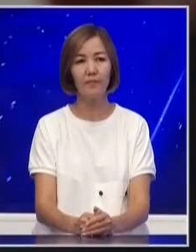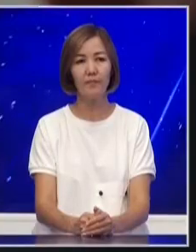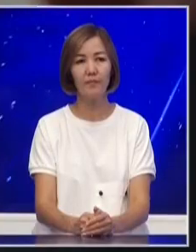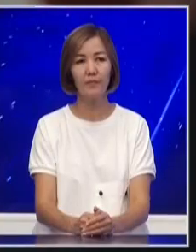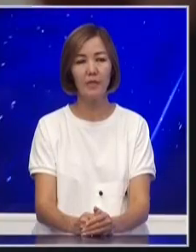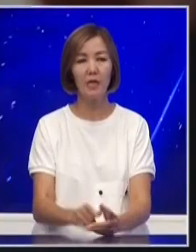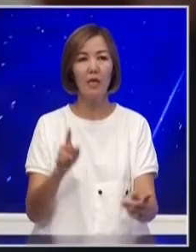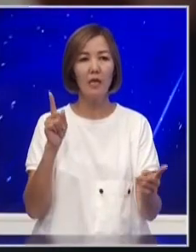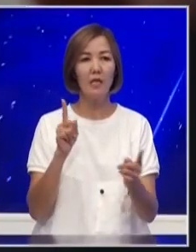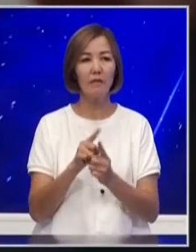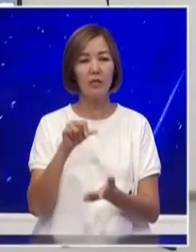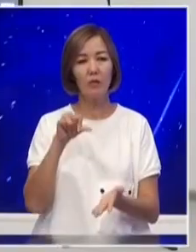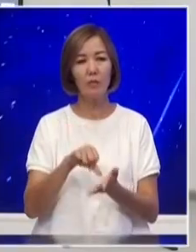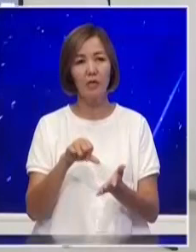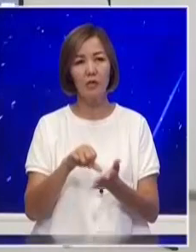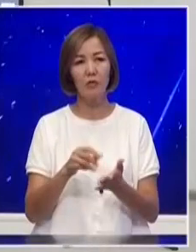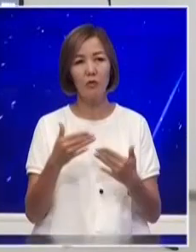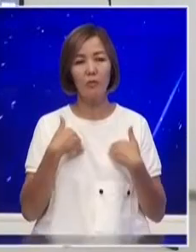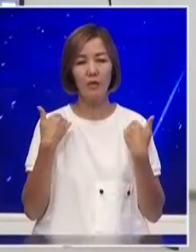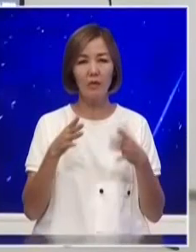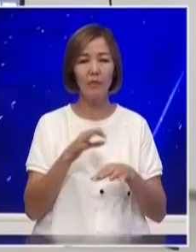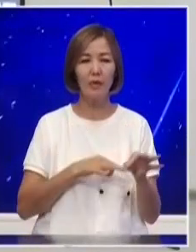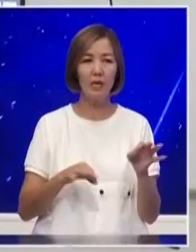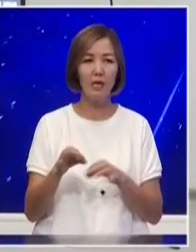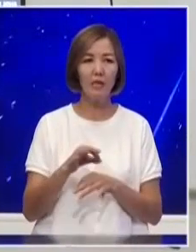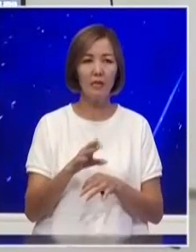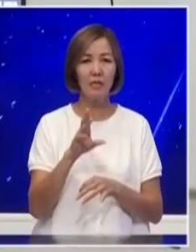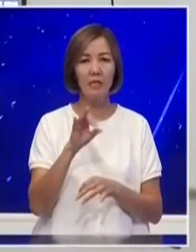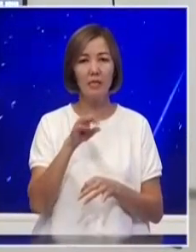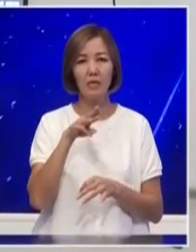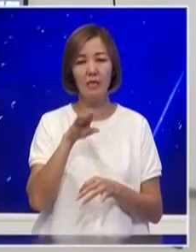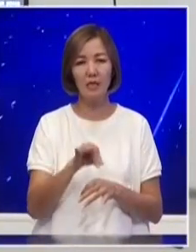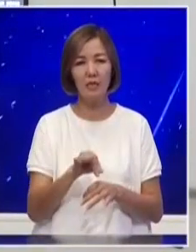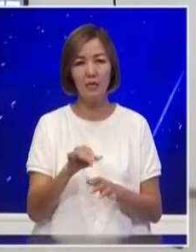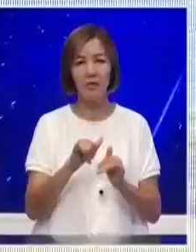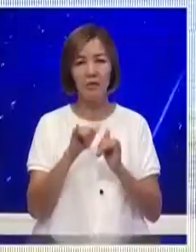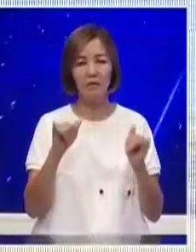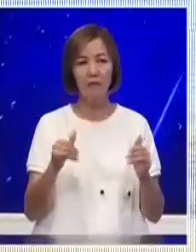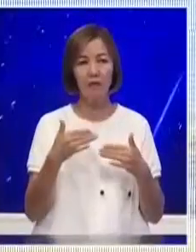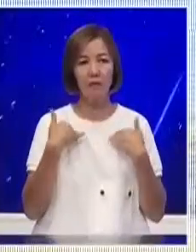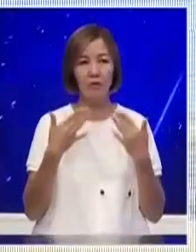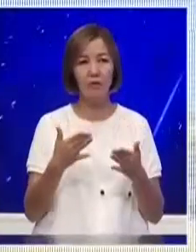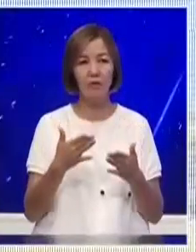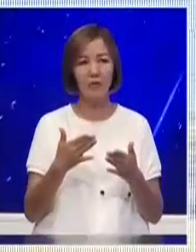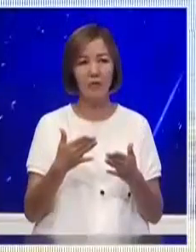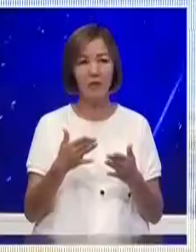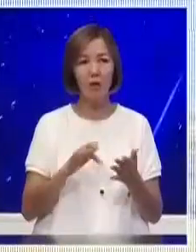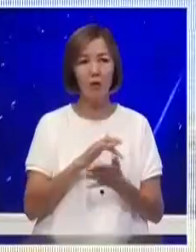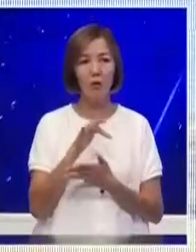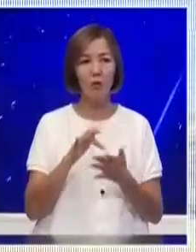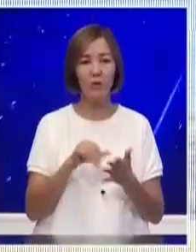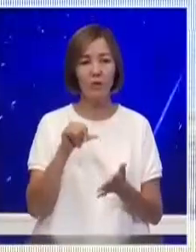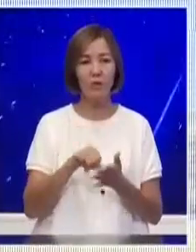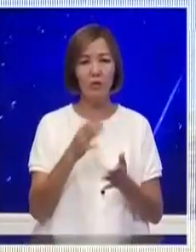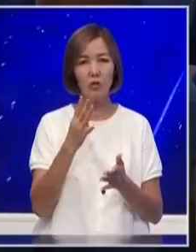На встрече присутствующим был представлен проект G4City. Концепция развития предусматривает интегрированный город, состоящий